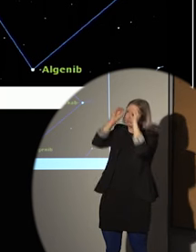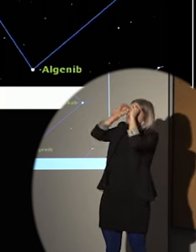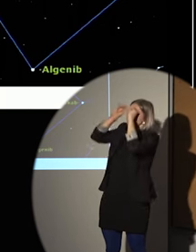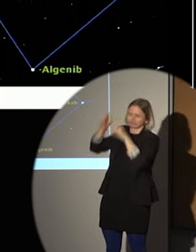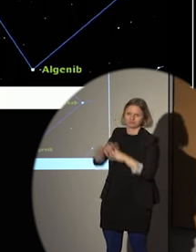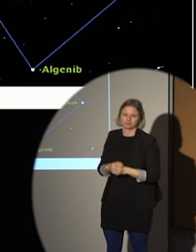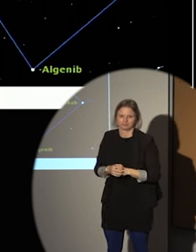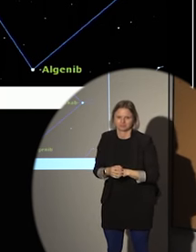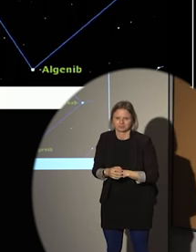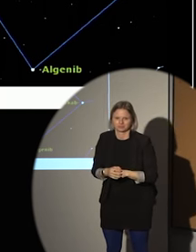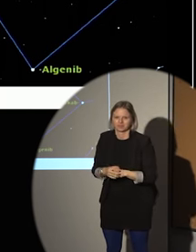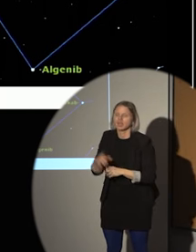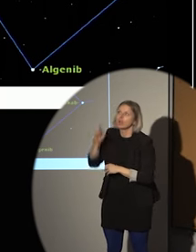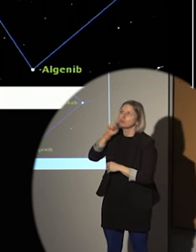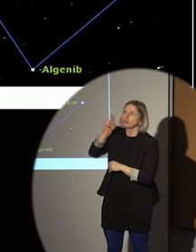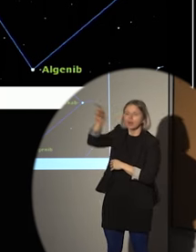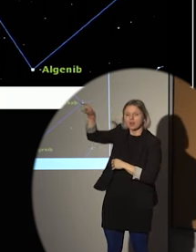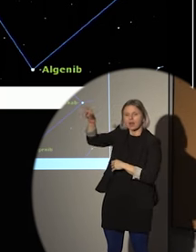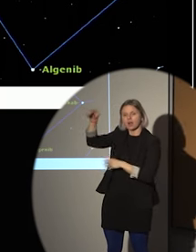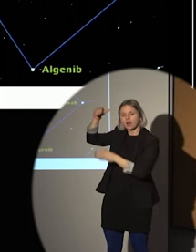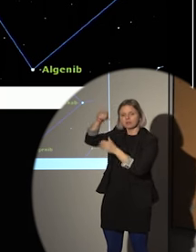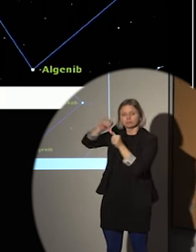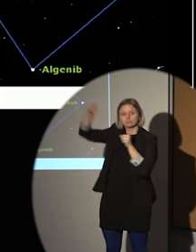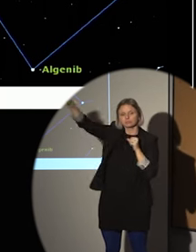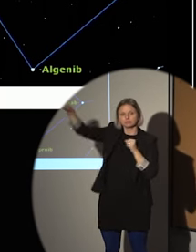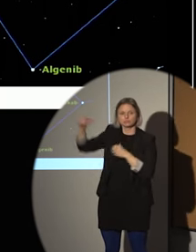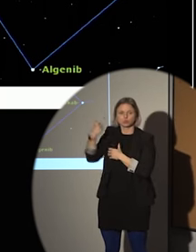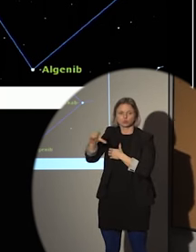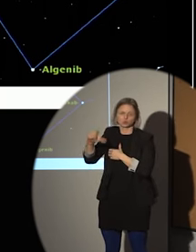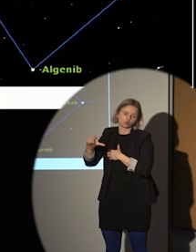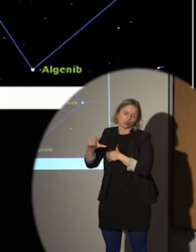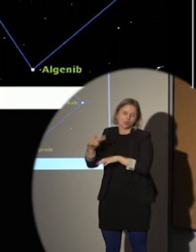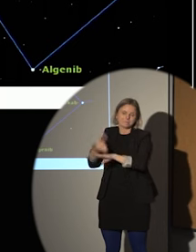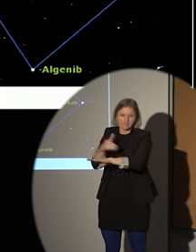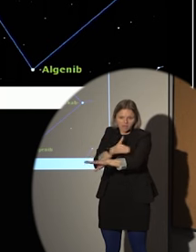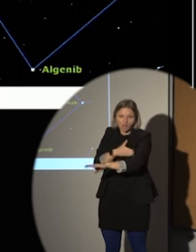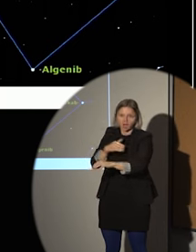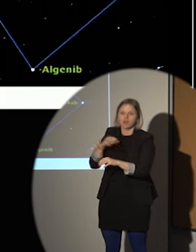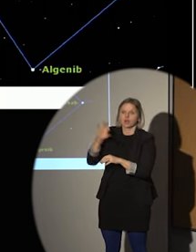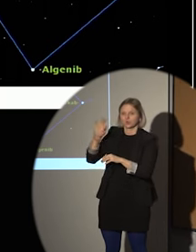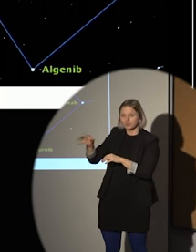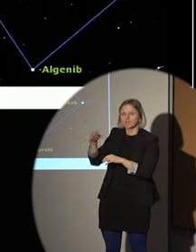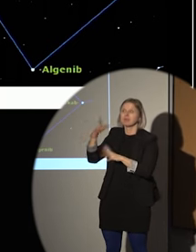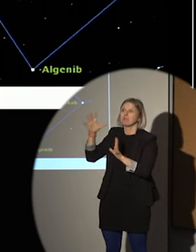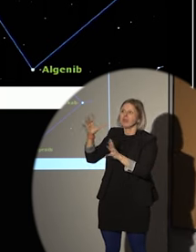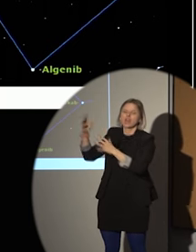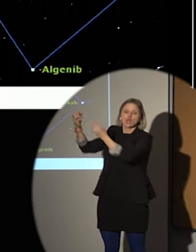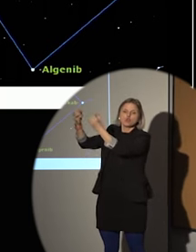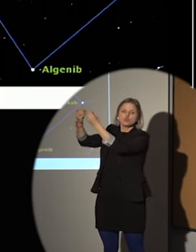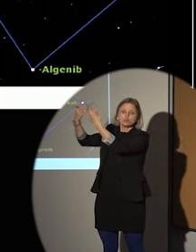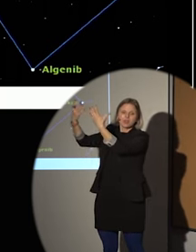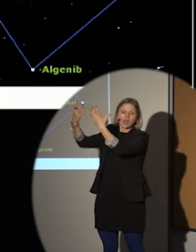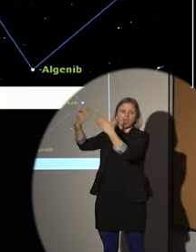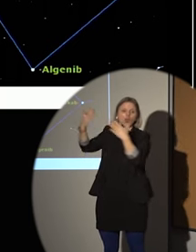mais dont la lumière est purement diffuse. Vous voyez, les lumières de toutes ces étoiles sont mélangées les unes aux autres. Il faut vraiment des très grands télescopes pour